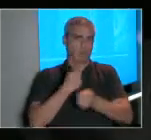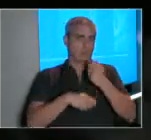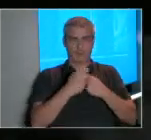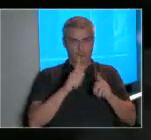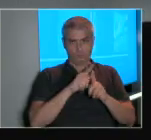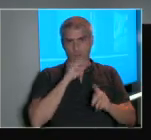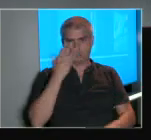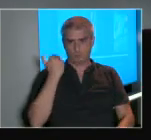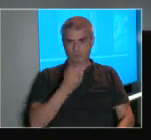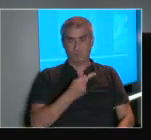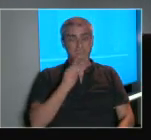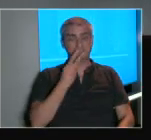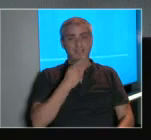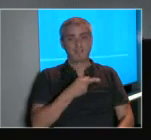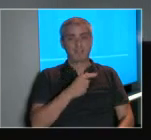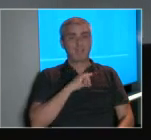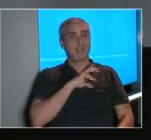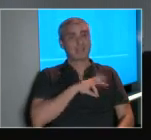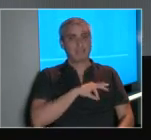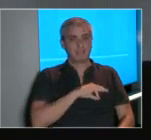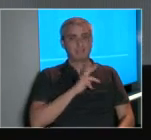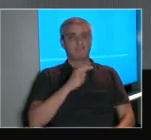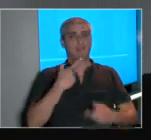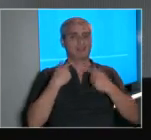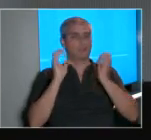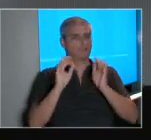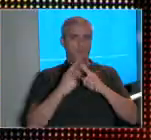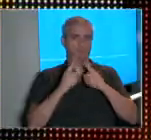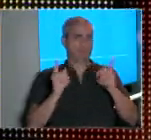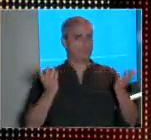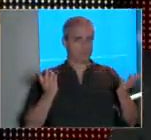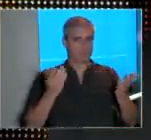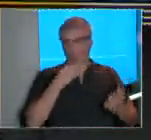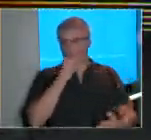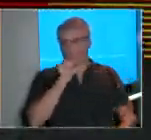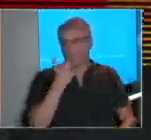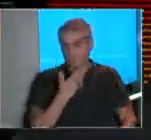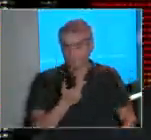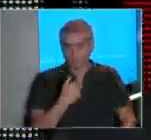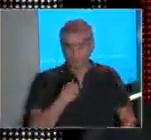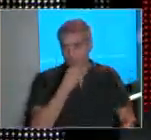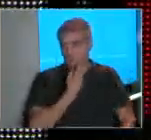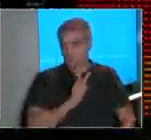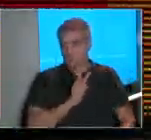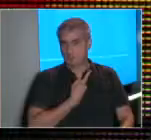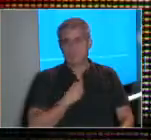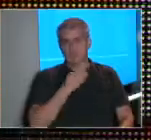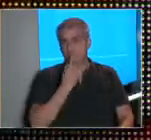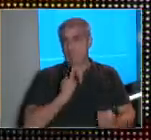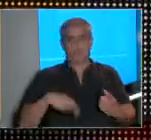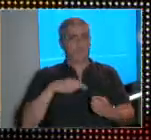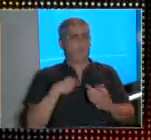כמו שדיברנו קודם, כשהשפה, האינטרסים והתרבות שלהם שונה כל כך? השאלה הראשונה שאני אשאל את עצמי, נשאל את